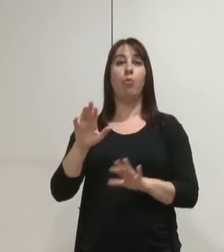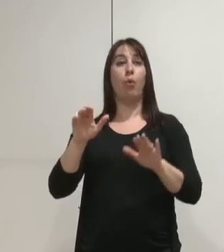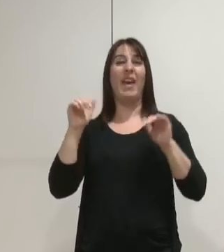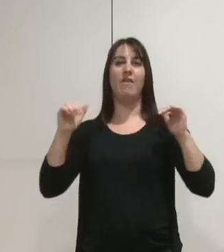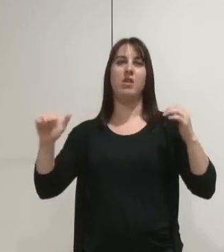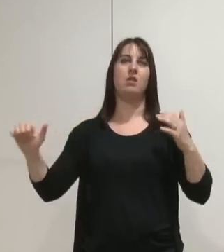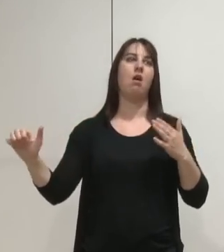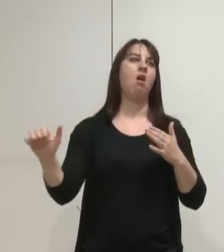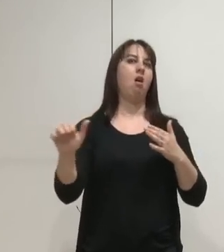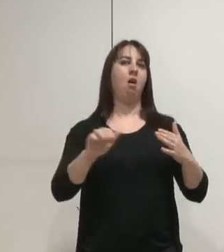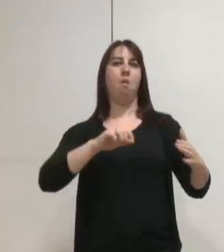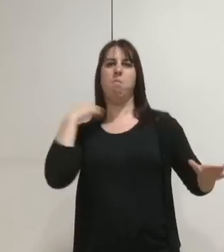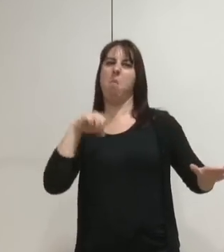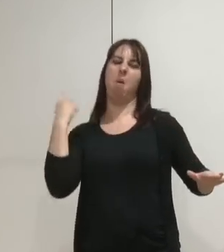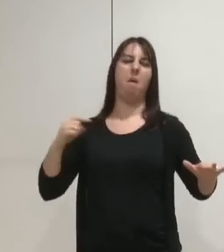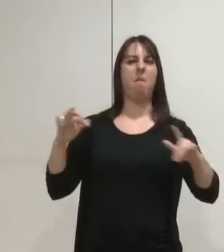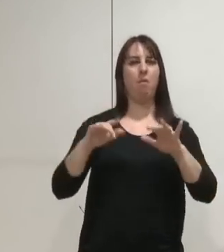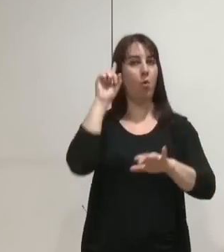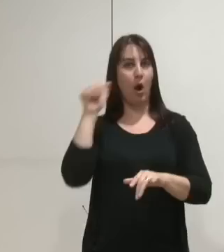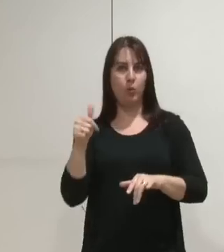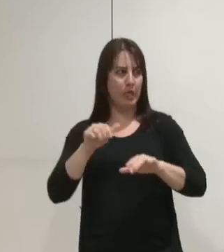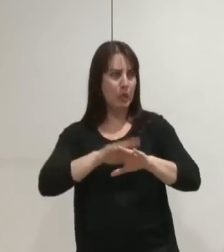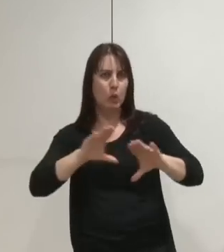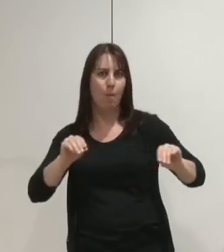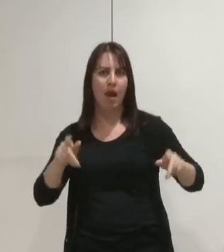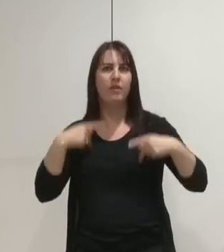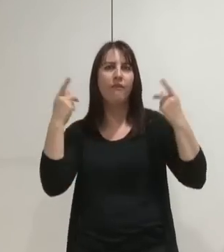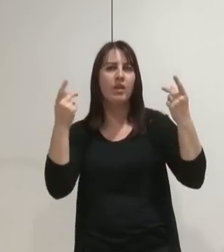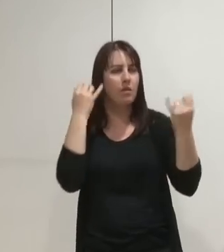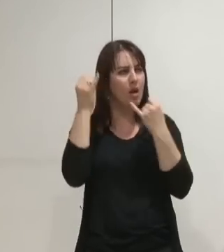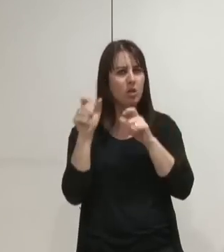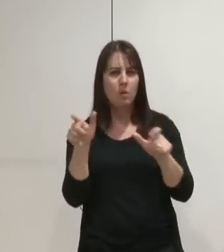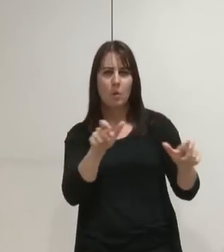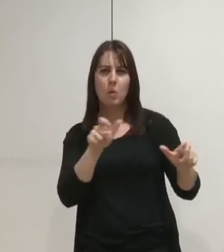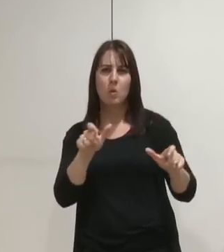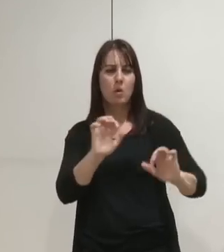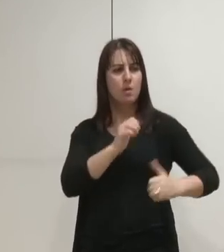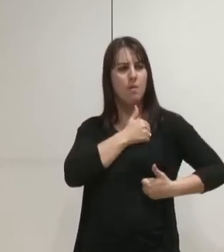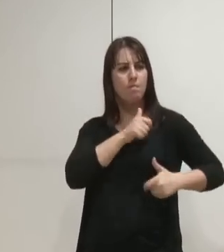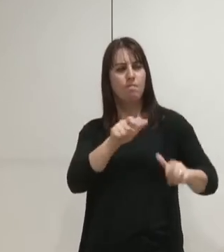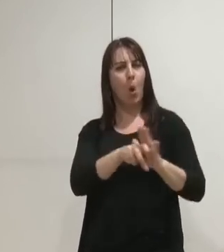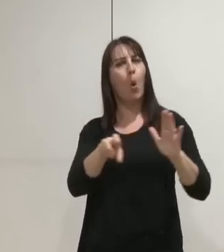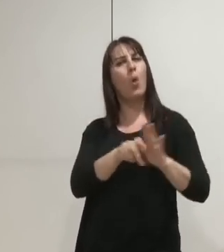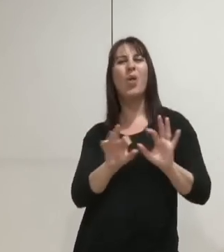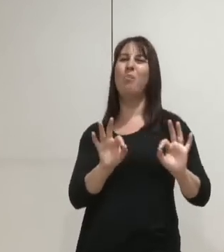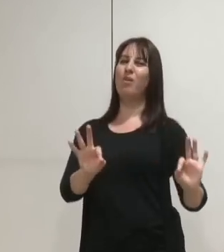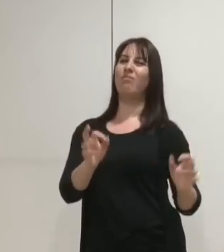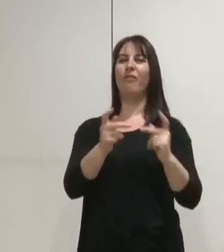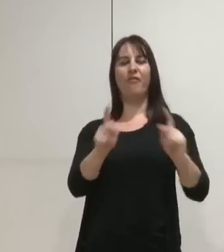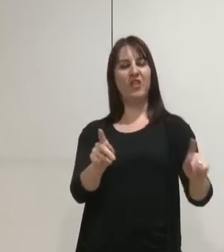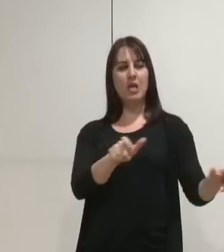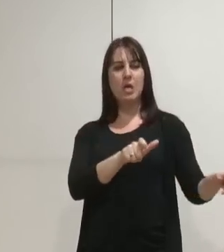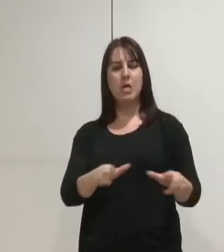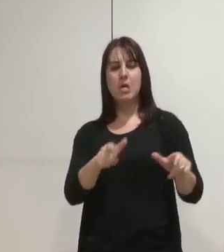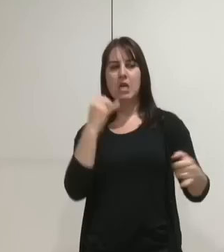rendu compte lui qui vivait sur place il se rendait bien compte que s'il maintenait trop ses troupes dans la bonne ville de Grenoble et et bien le bilan